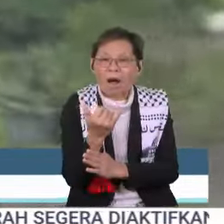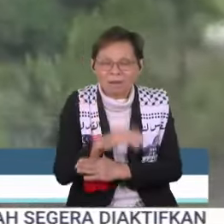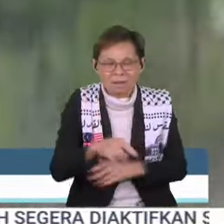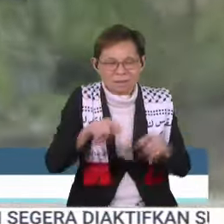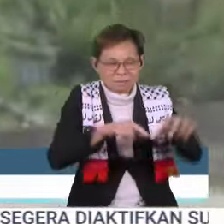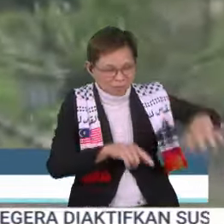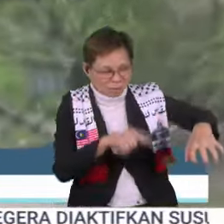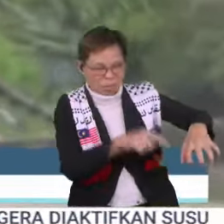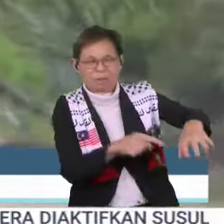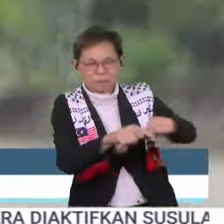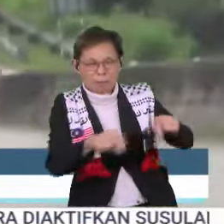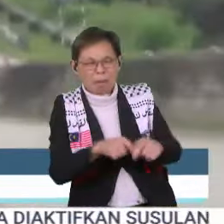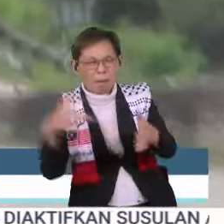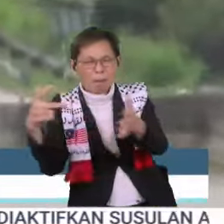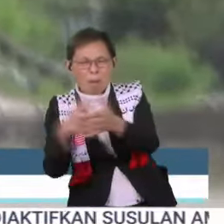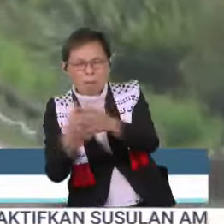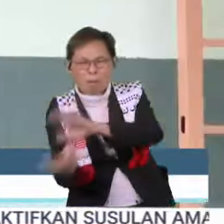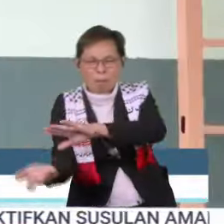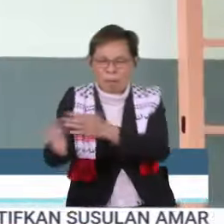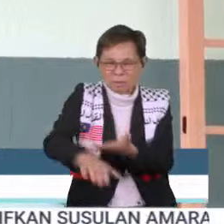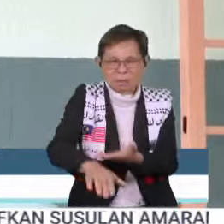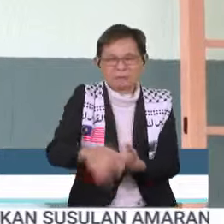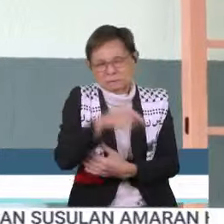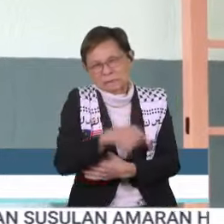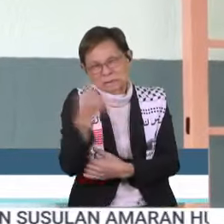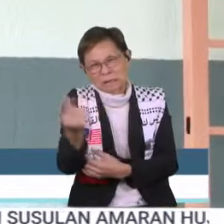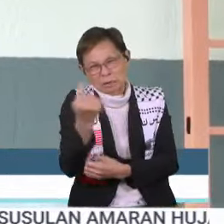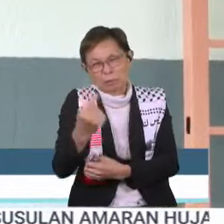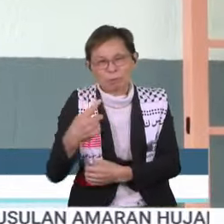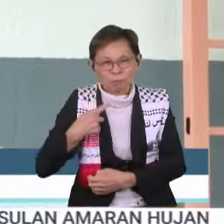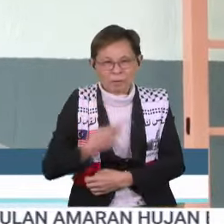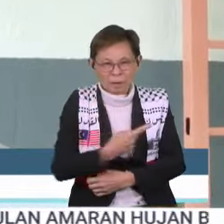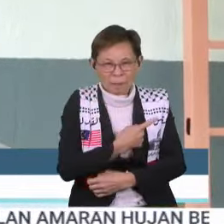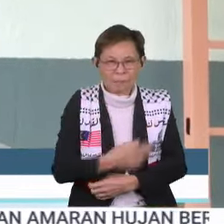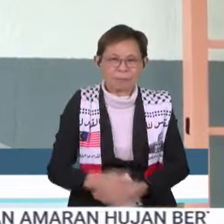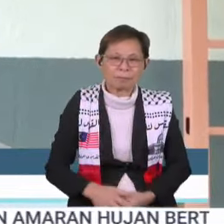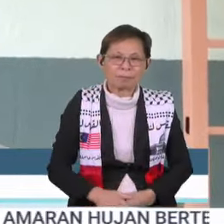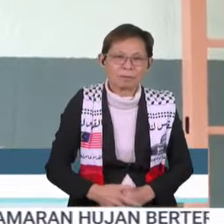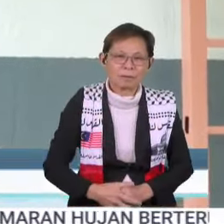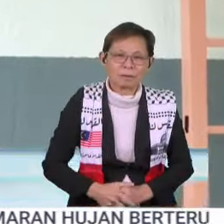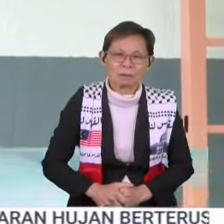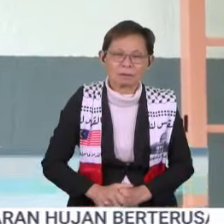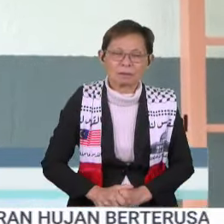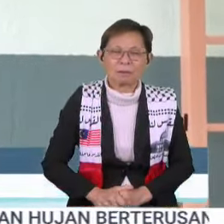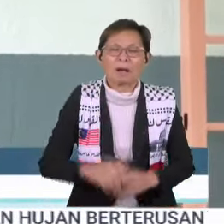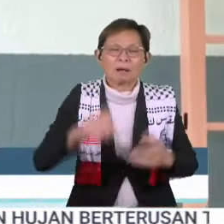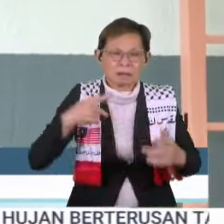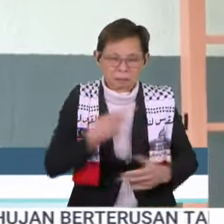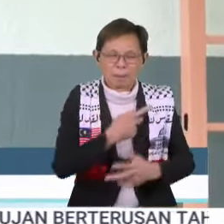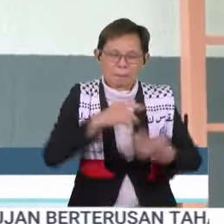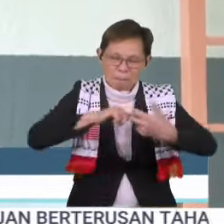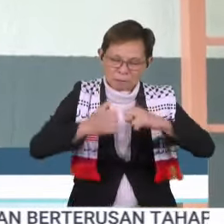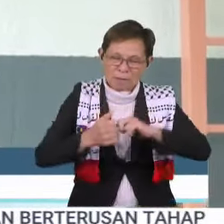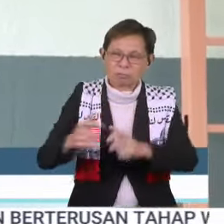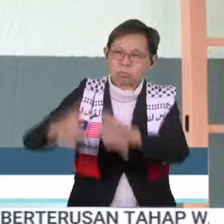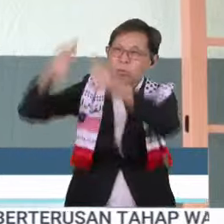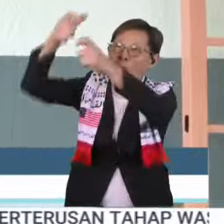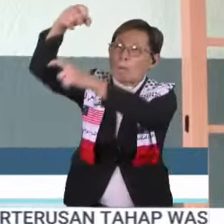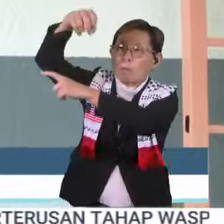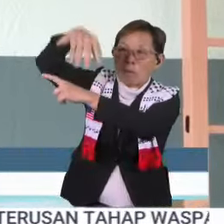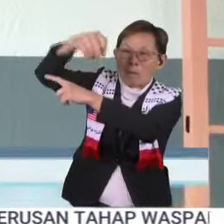itu merupakan lokasi kemalangan maut. Bagi kami memang mestilah itu lampu itu pasal masalah terutama sekali